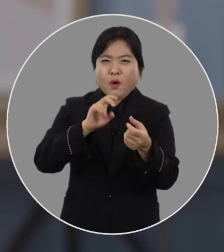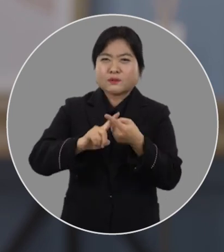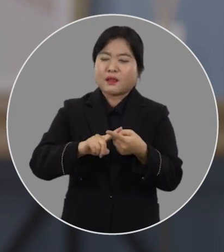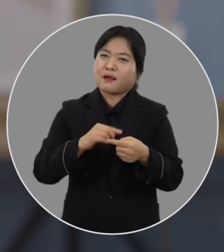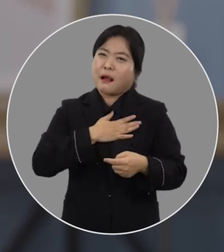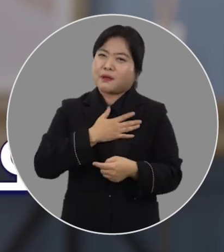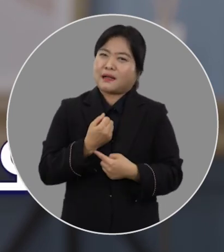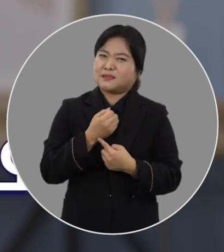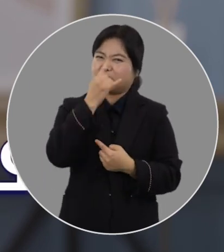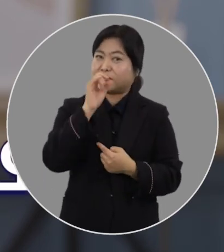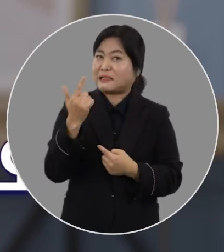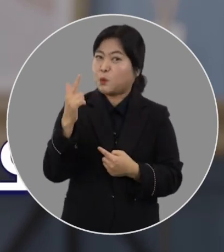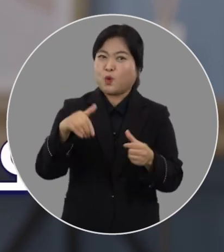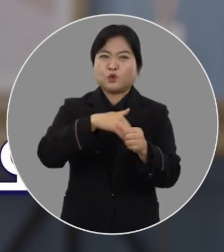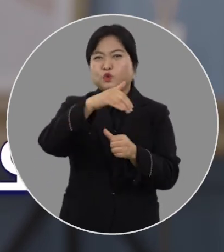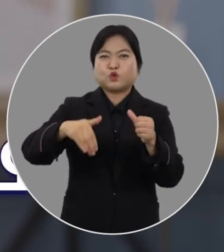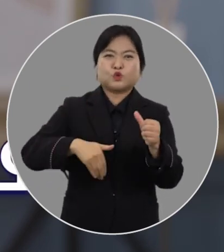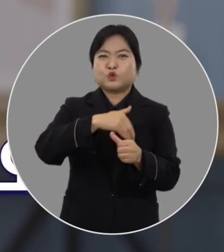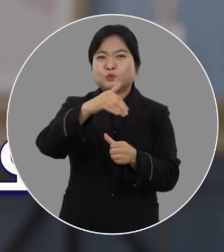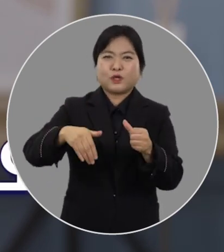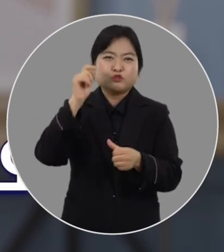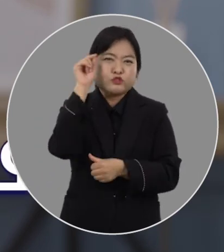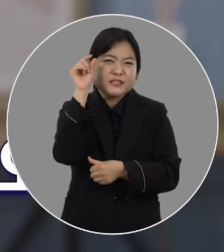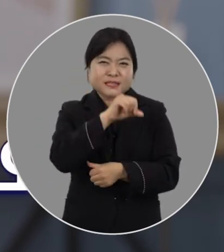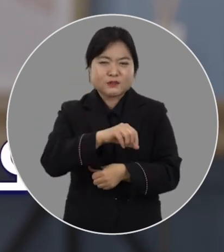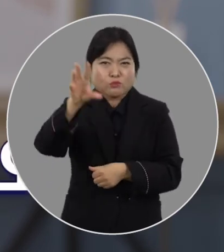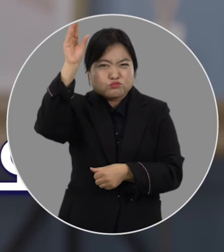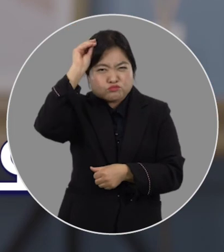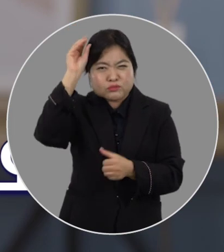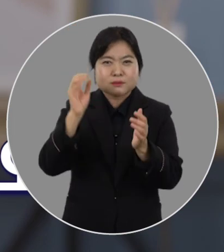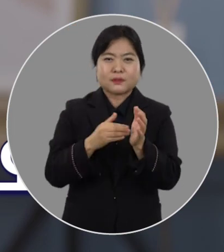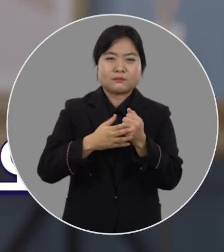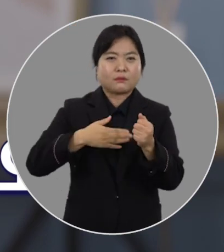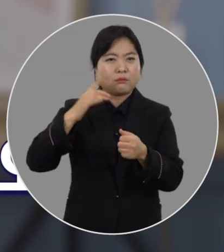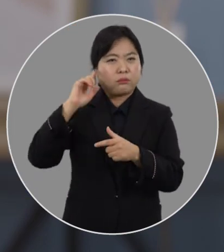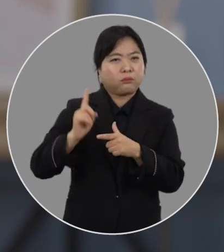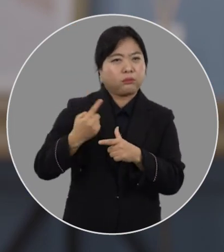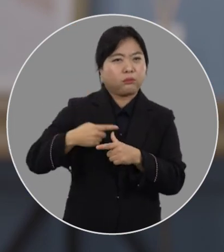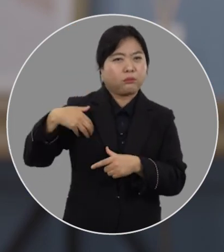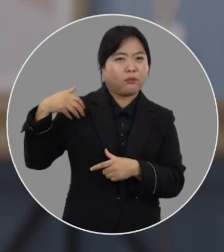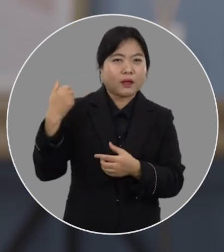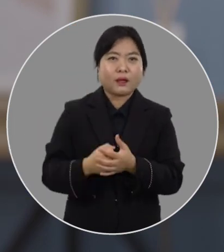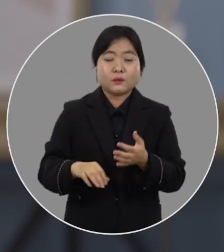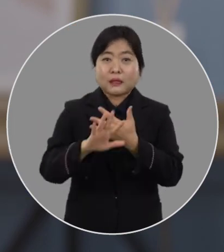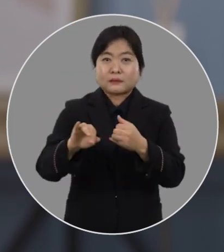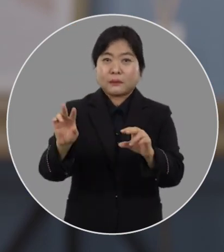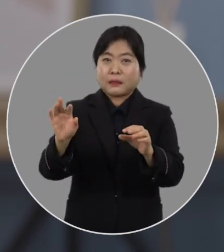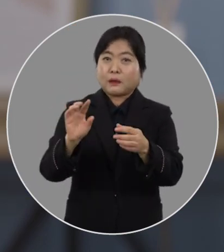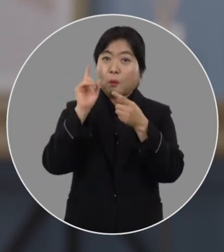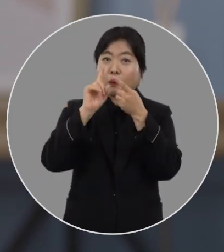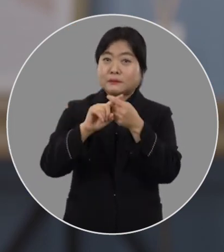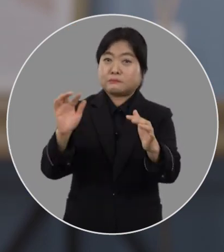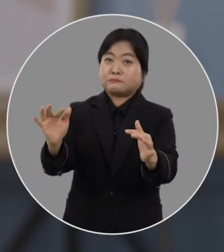것은 아니고 주변의 눈치 때문이나 무지로 인해서 무의식적으로, 심지어는 타인의 관심을